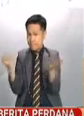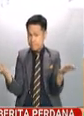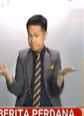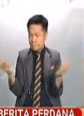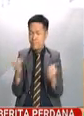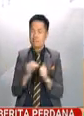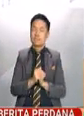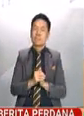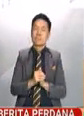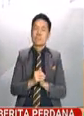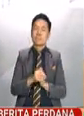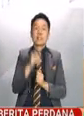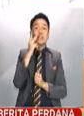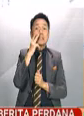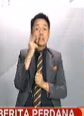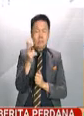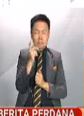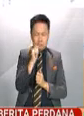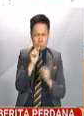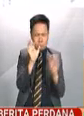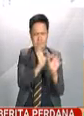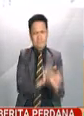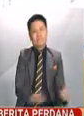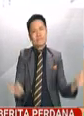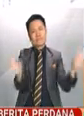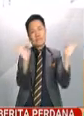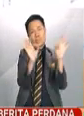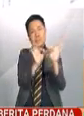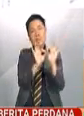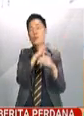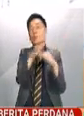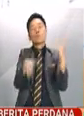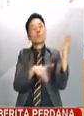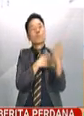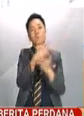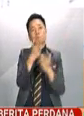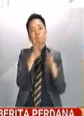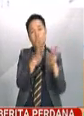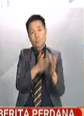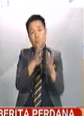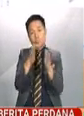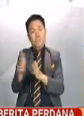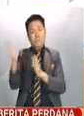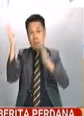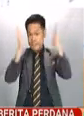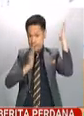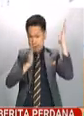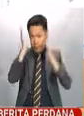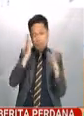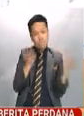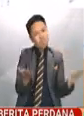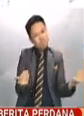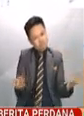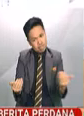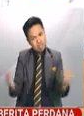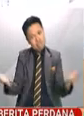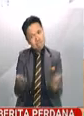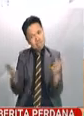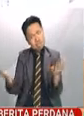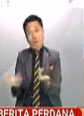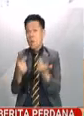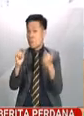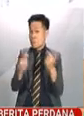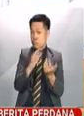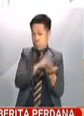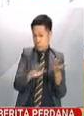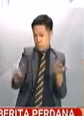maka kita dapat faham betapa pentingnya kita sekarang menggalakkan rakyat untuk bersama-sama menggunakan ataupun belajar